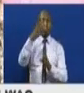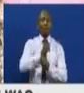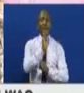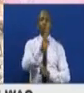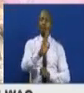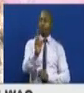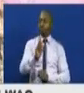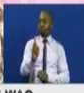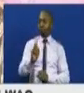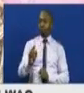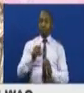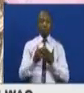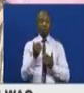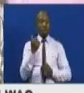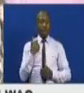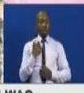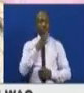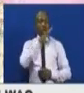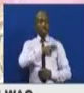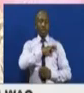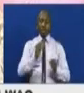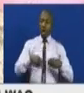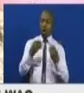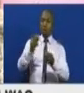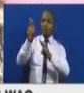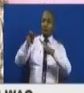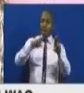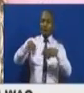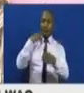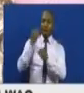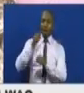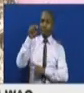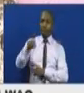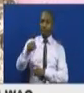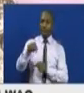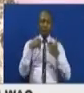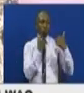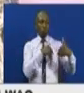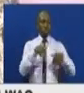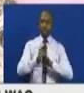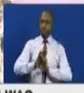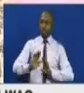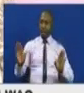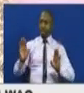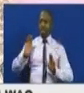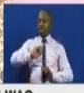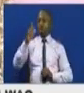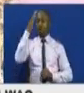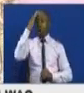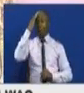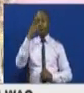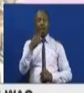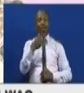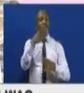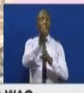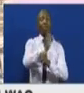Yeye umemwambia na kuajili kazi, nakupa mkataba wa kufanya kazi, na kazi yenyewe ni kucheza mpira, sio kujua wewe mshahara yeye